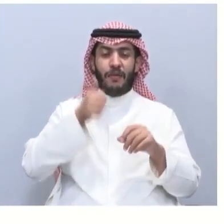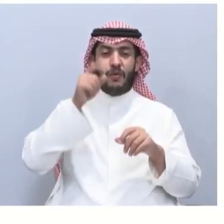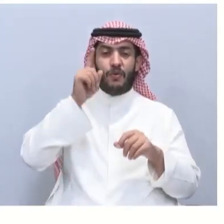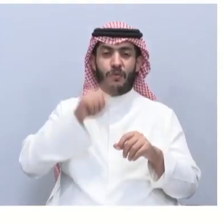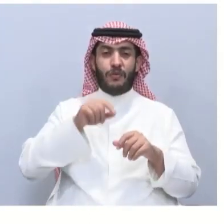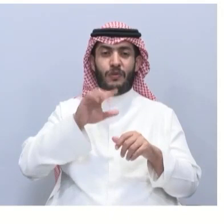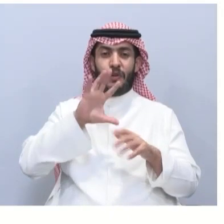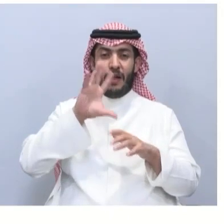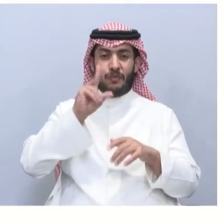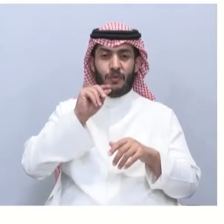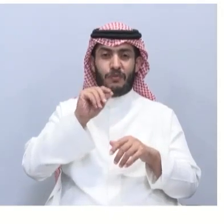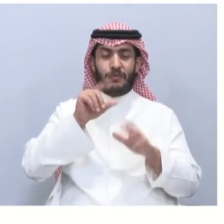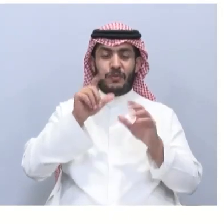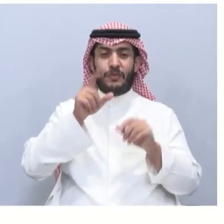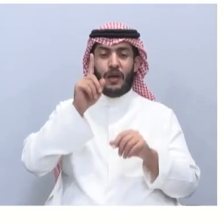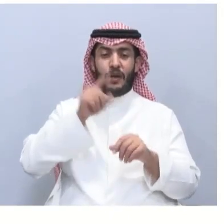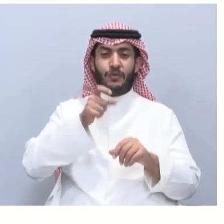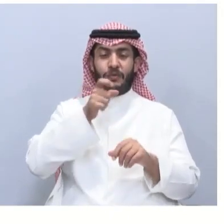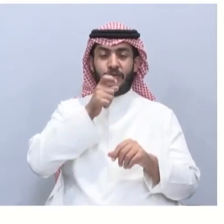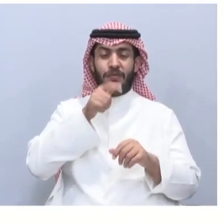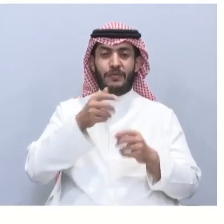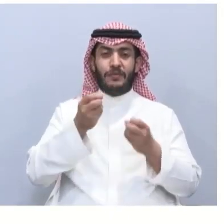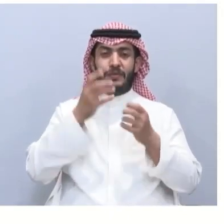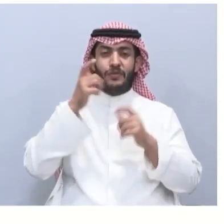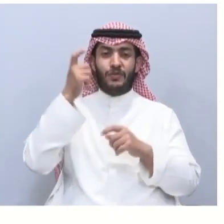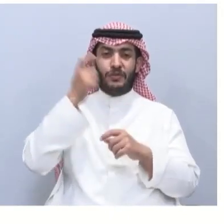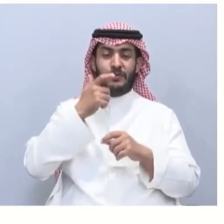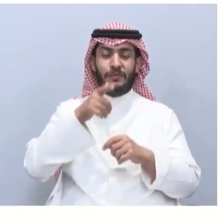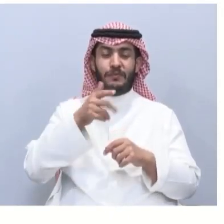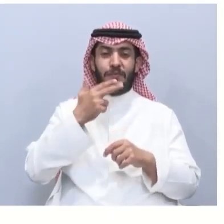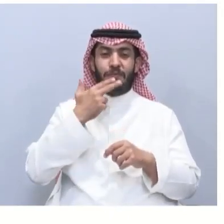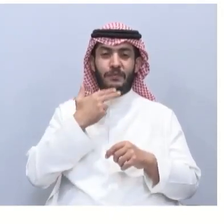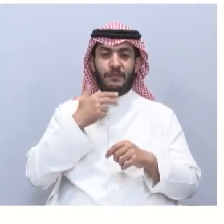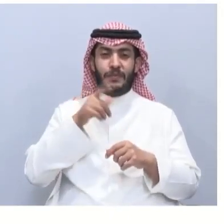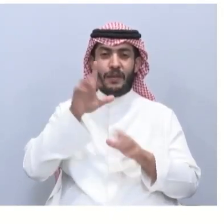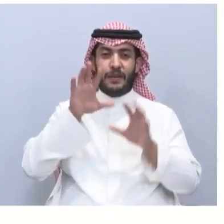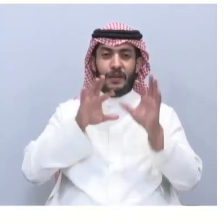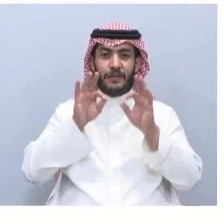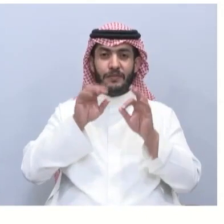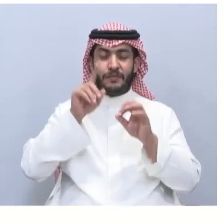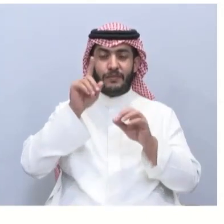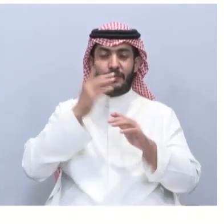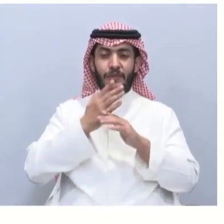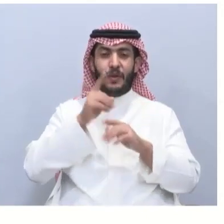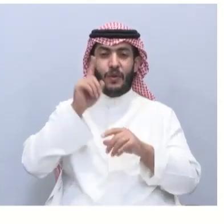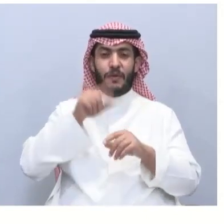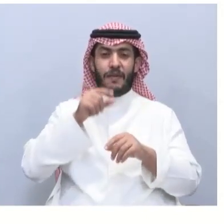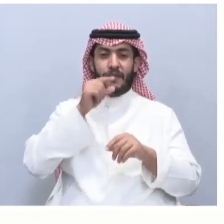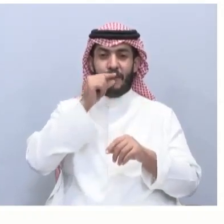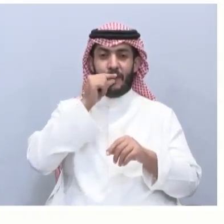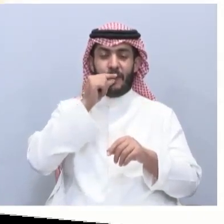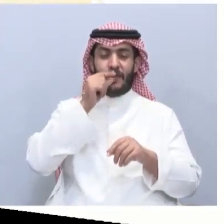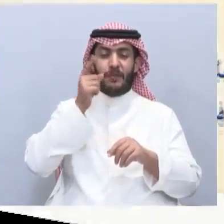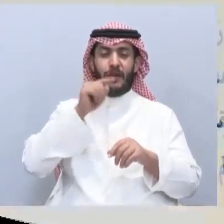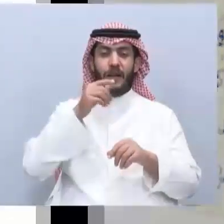افضل ايام الاسبوع وهو خير يوم طلعت عليه الشمس كذلك اختار الله لنا يوم الفطر ويوم